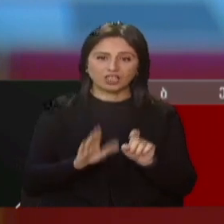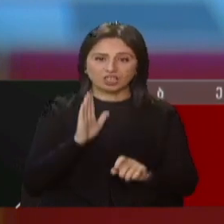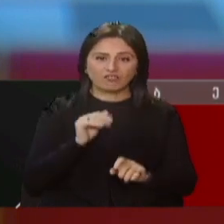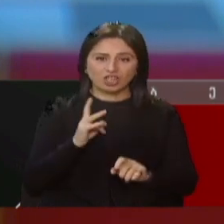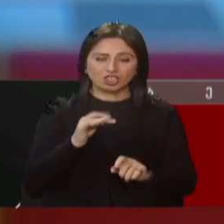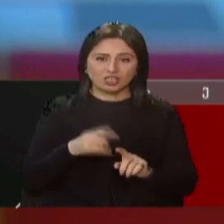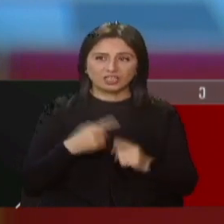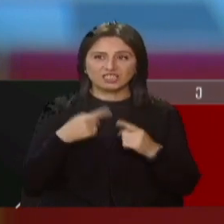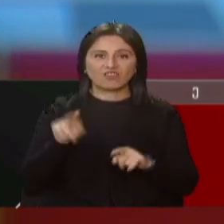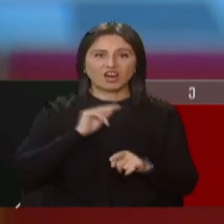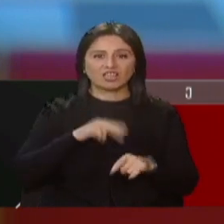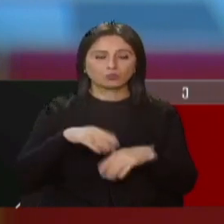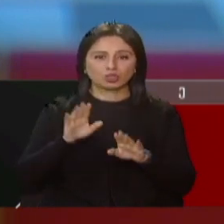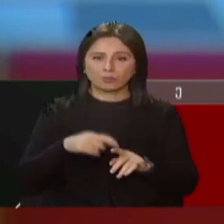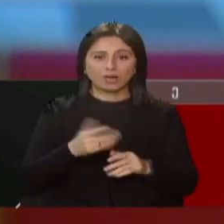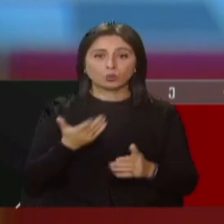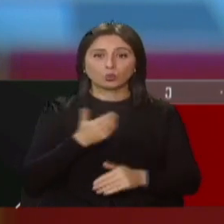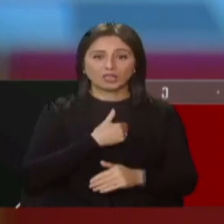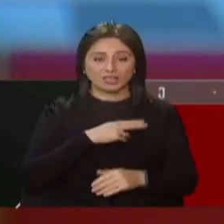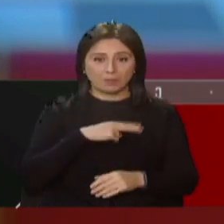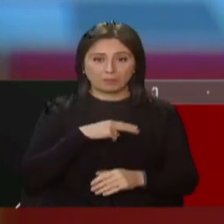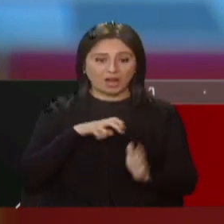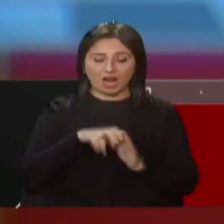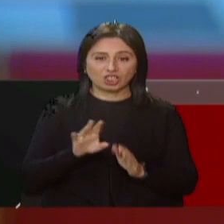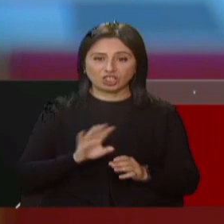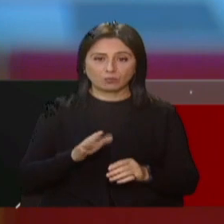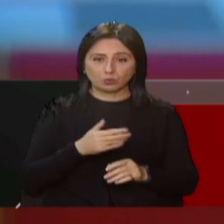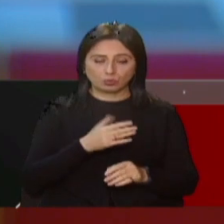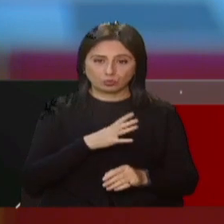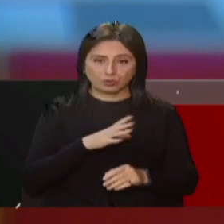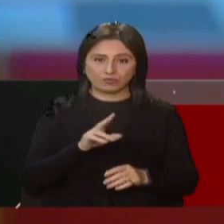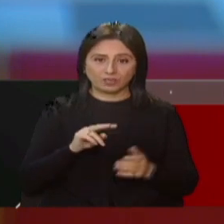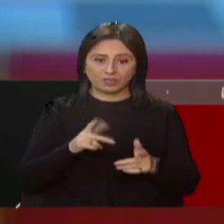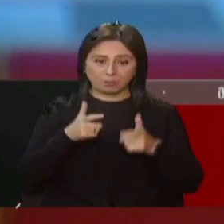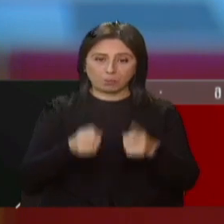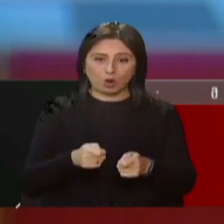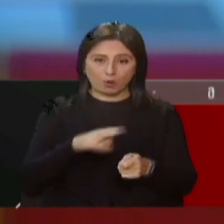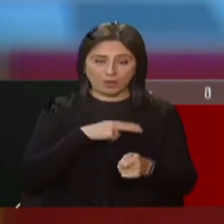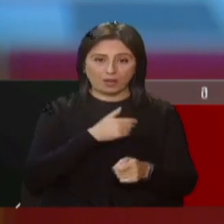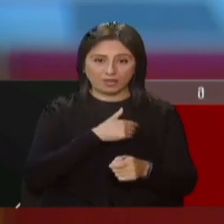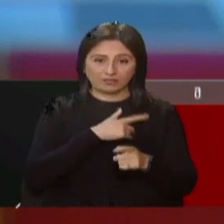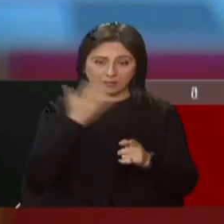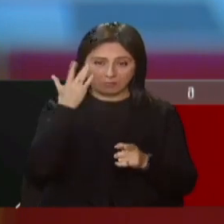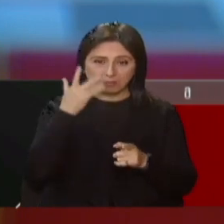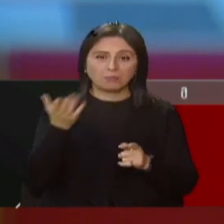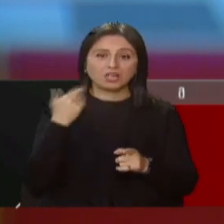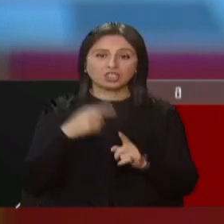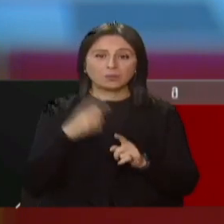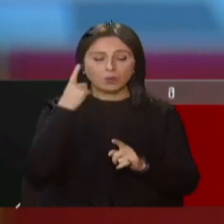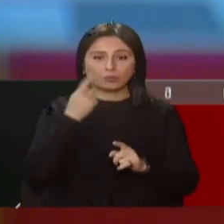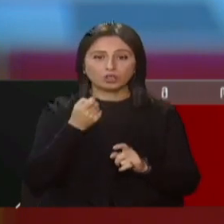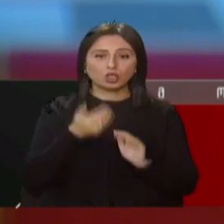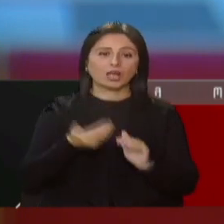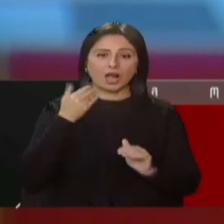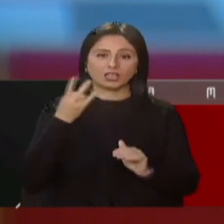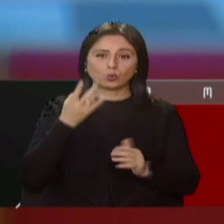სხვაგან გააგრძელებს მოღვაწეობას. თუ ეს გინდოდა, რომ პარლამენტი არ შემოსულიყავი და დაგებლოდა პარლამენტი და ასე შემდეგ, მაშინ მე მგონი ცოტა ხნით